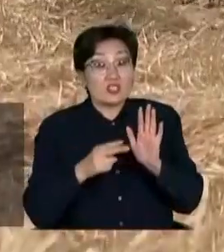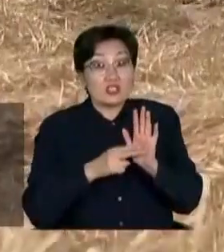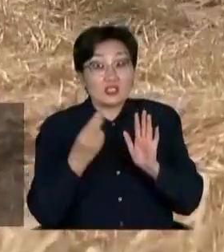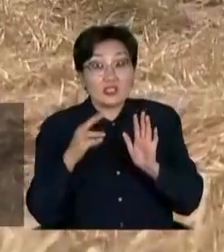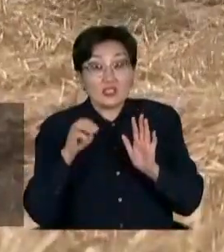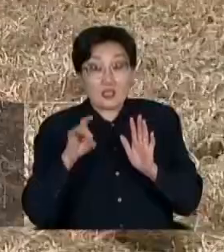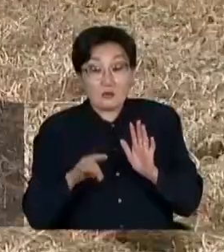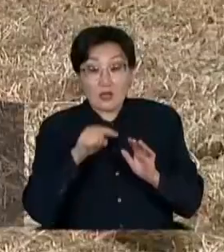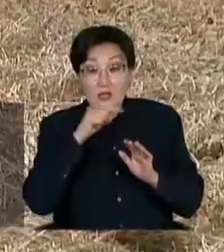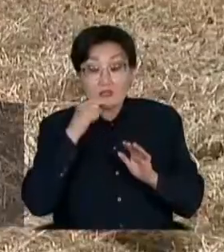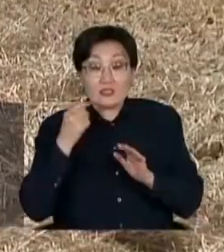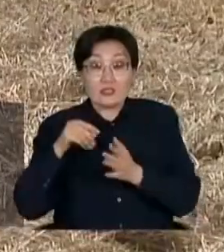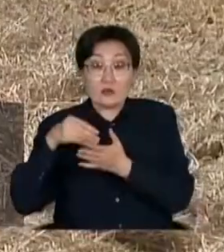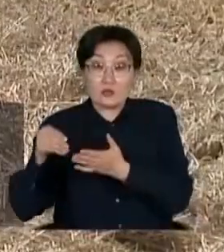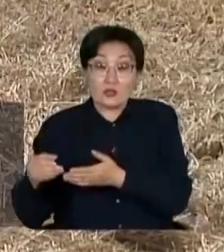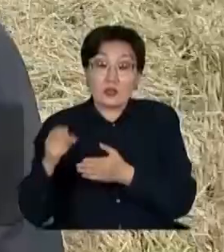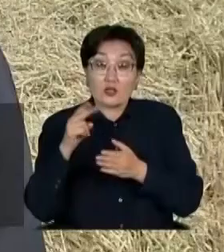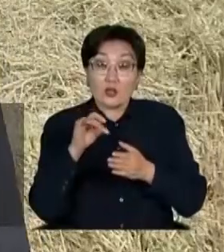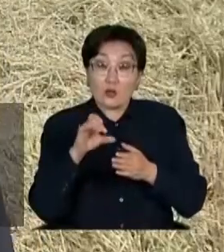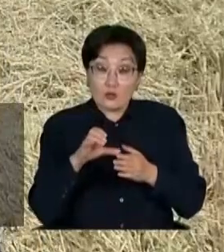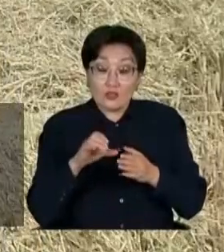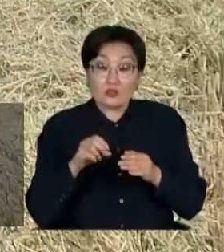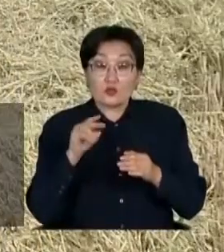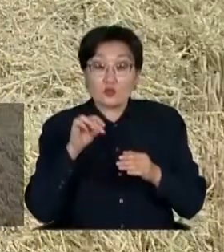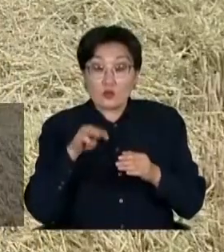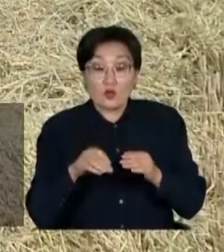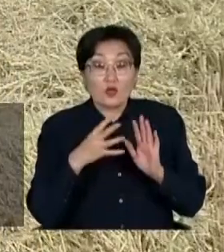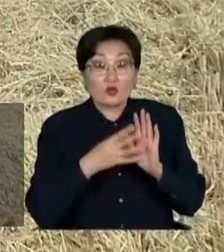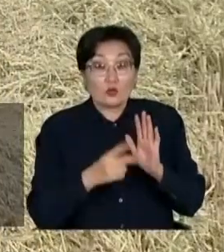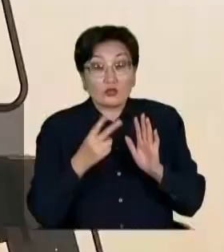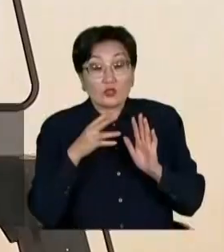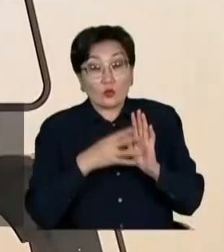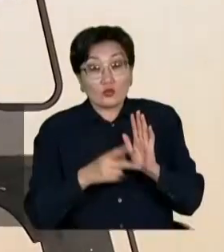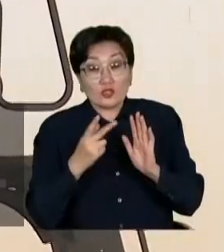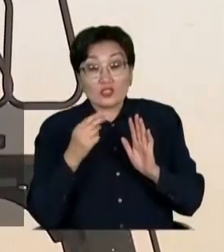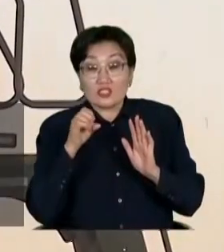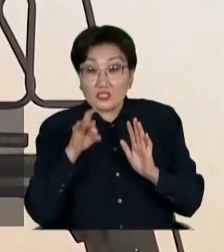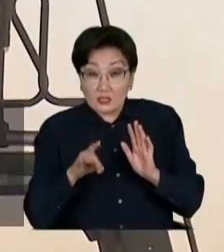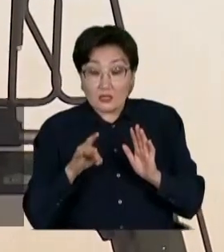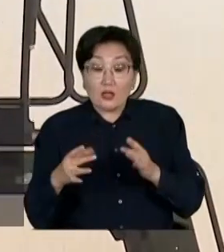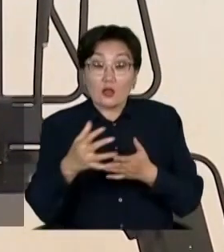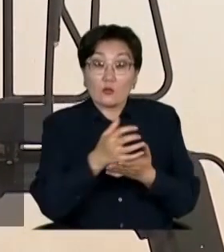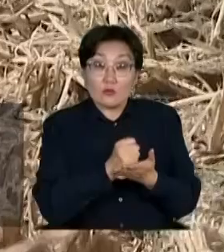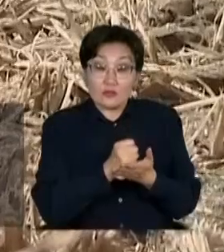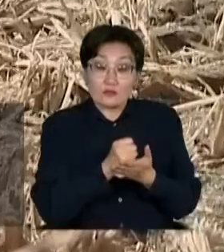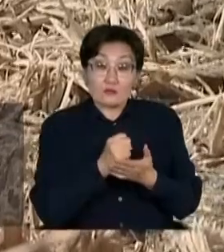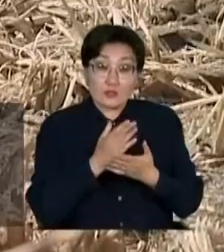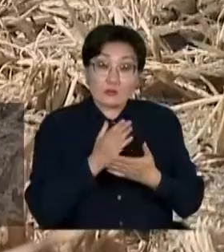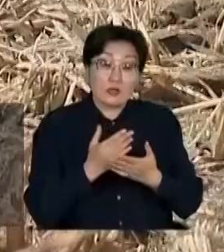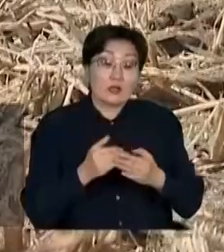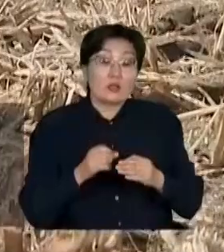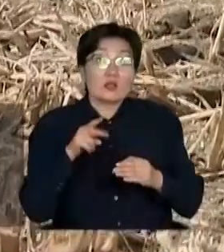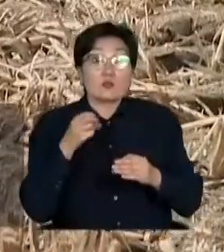жабына Ресейден алынған каурис сорты 92-93 центнерден өнім алып жатырық қазір. Солар жоғары көрсетуде. Ал